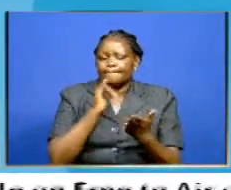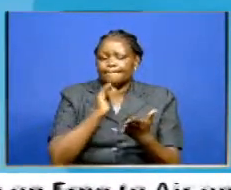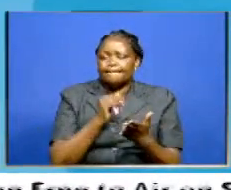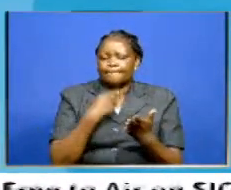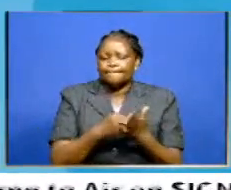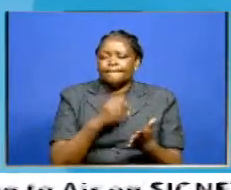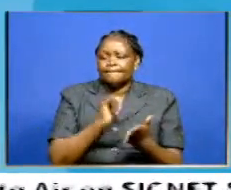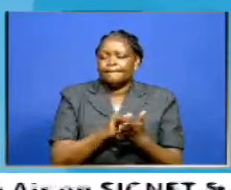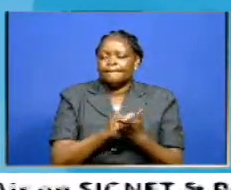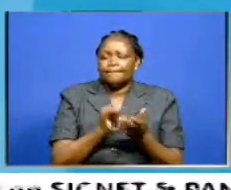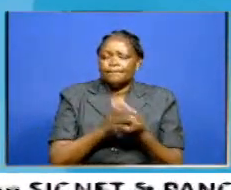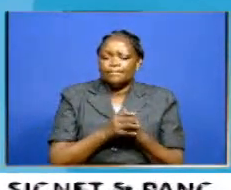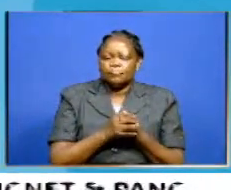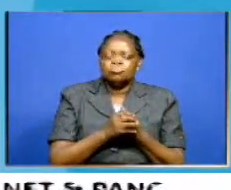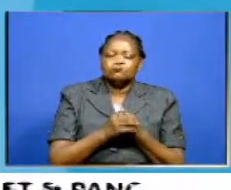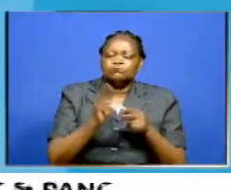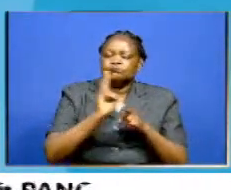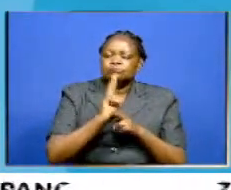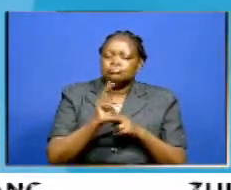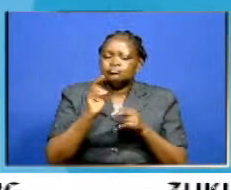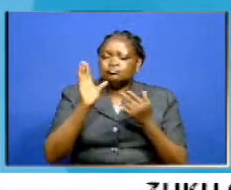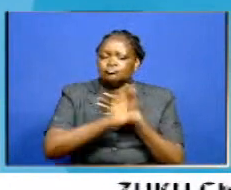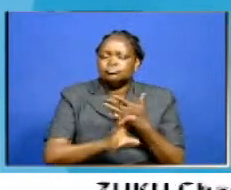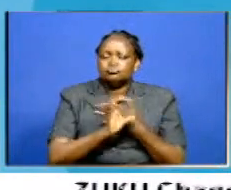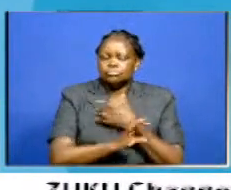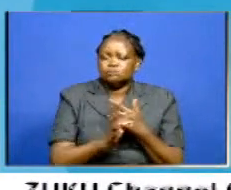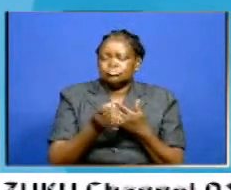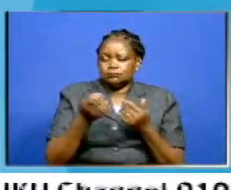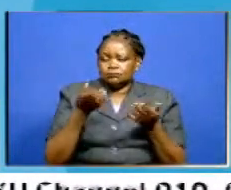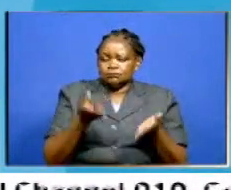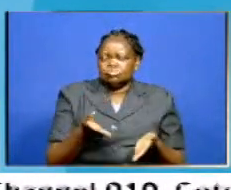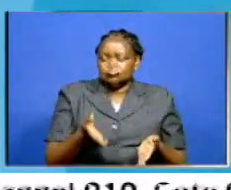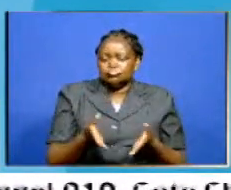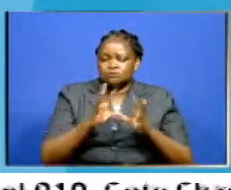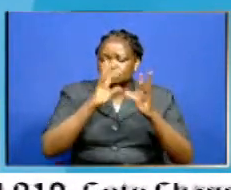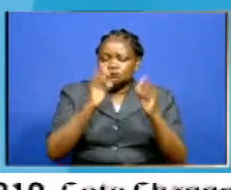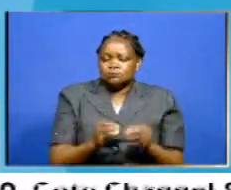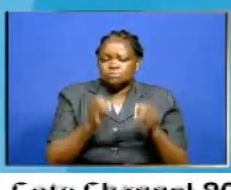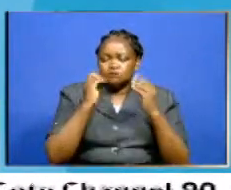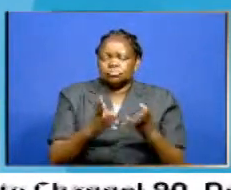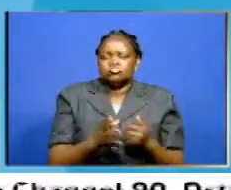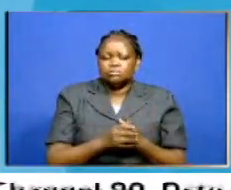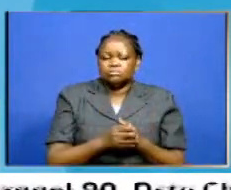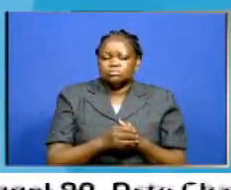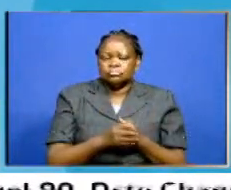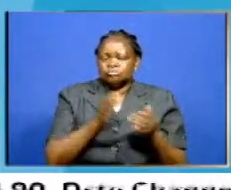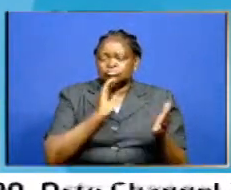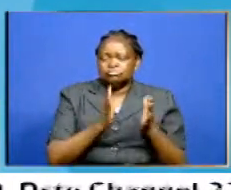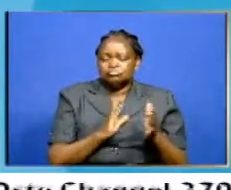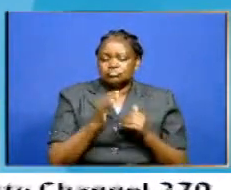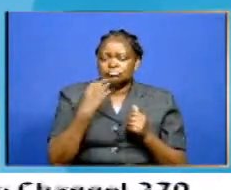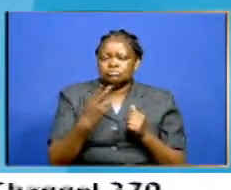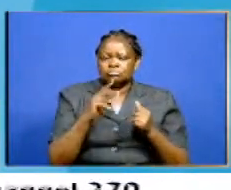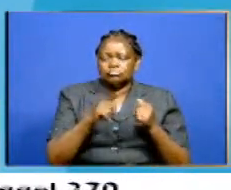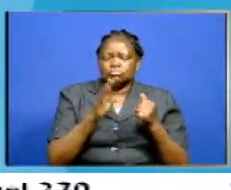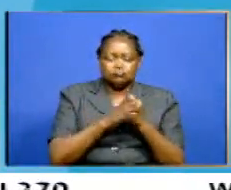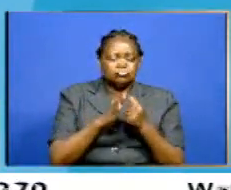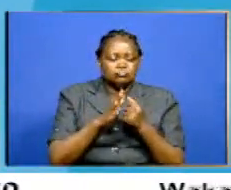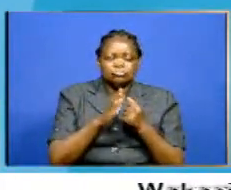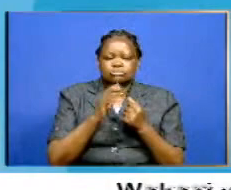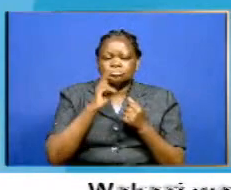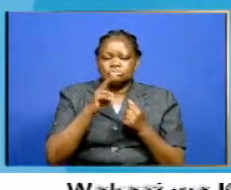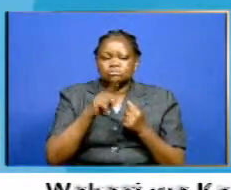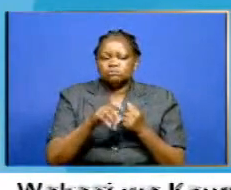ambazo zinatumika katika nchi hii, kwa sasa hivi budget yetu ni pesa ngapi? Budget yetu ni around 2.5 almost